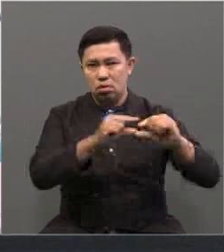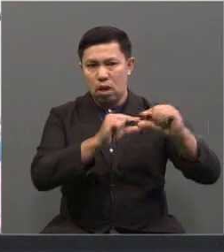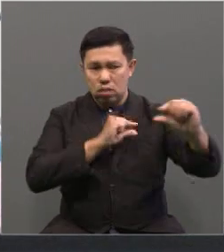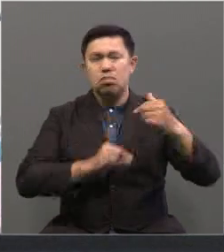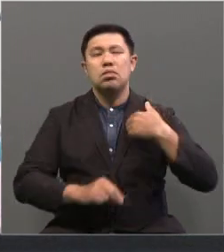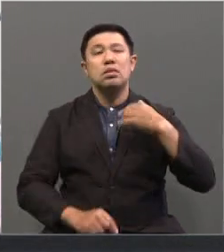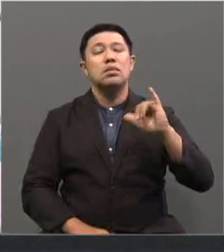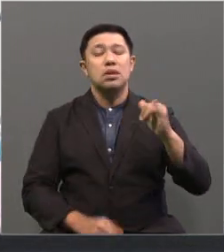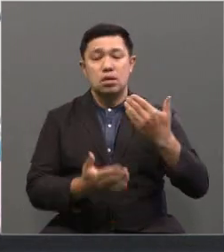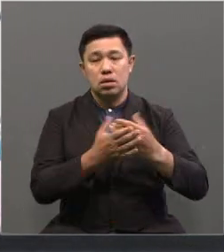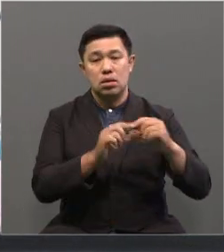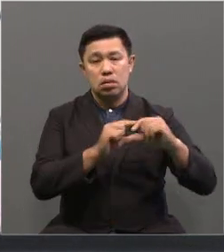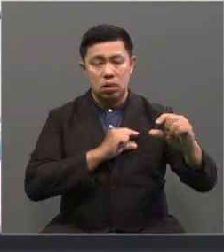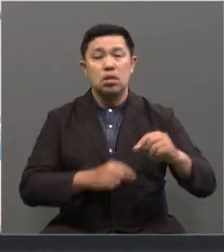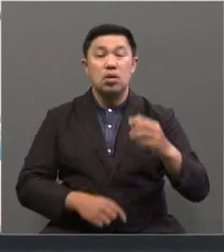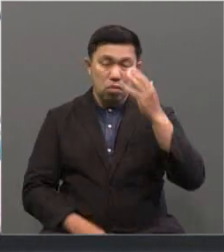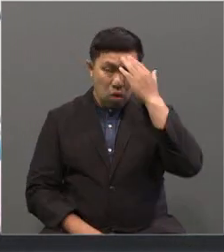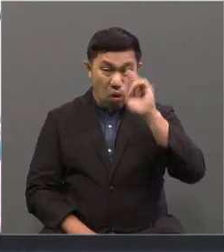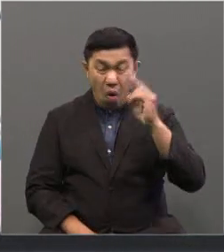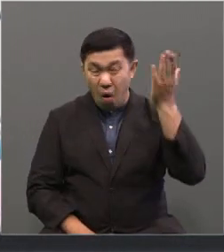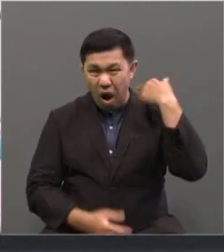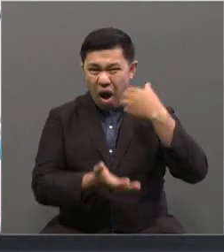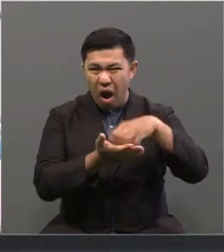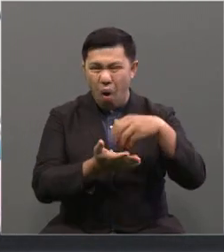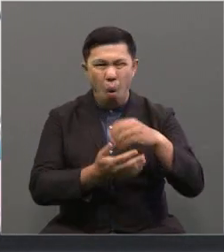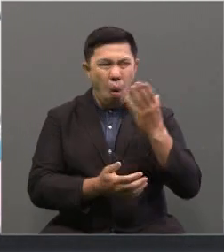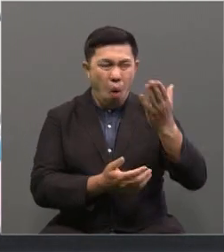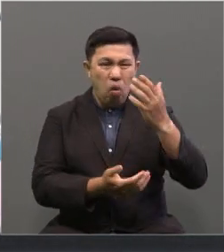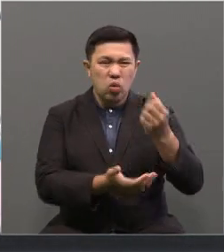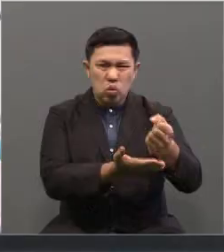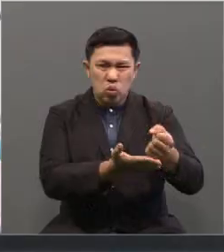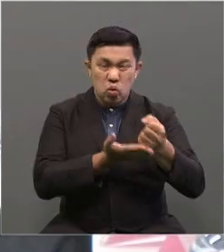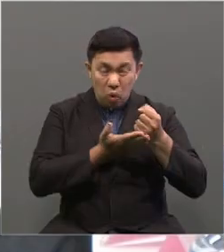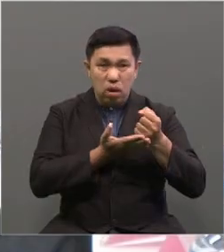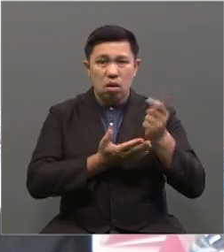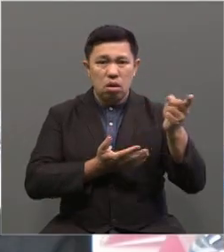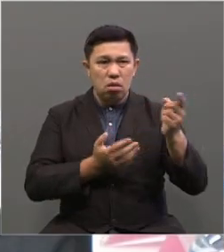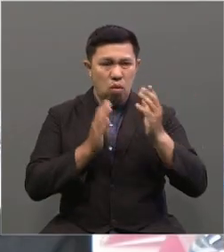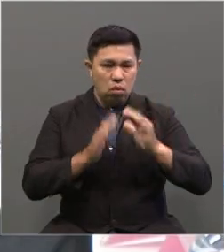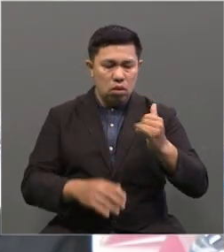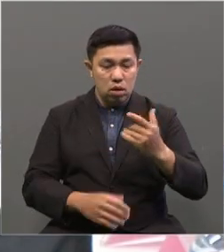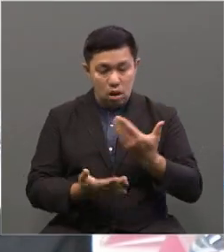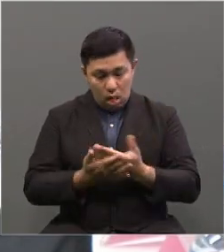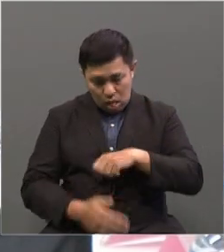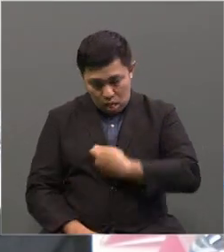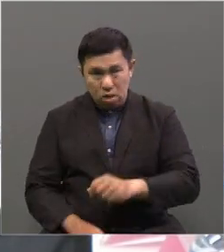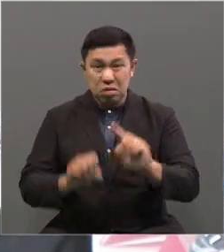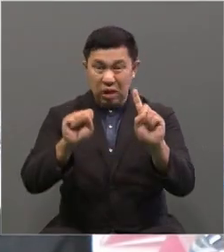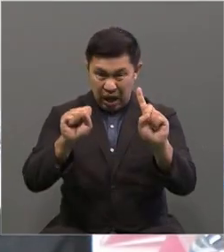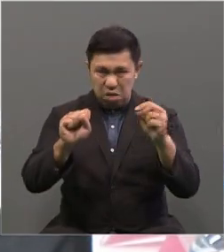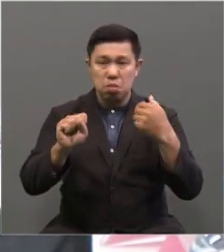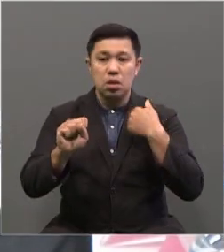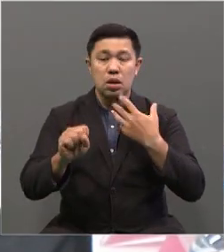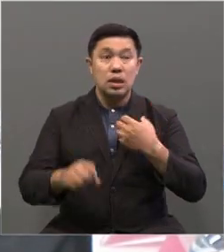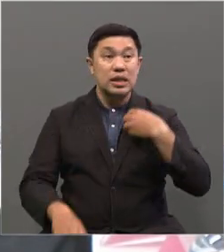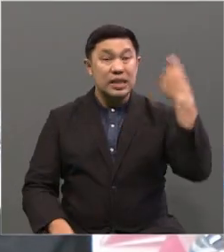ยกลับคืนมาเพราะว่าตอนนู้นน่ะที่เรารายงานข่าวกันไปวันที่เขาไปขอความช่วยเหลือจากทางบิ๊กโจ๊กอ่ะบางคนเสียไปเป็นแสนใช่มั้ย